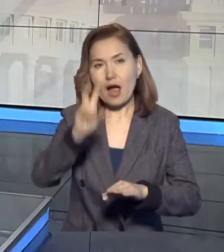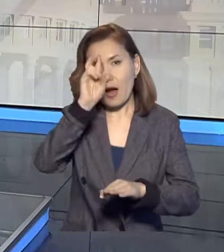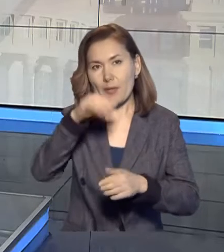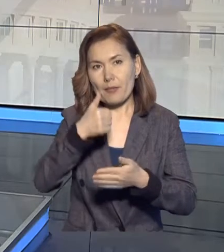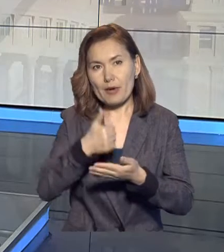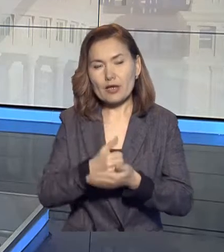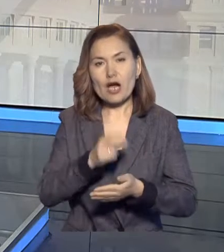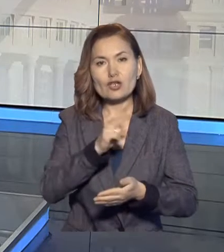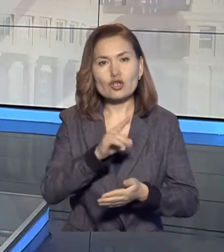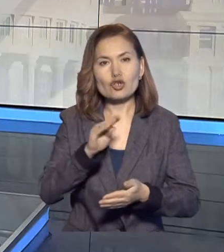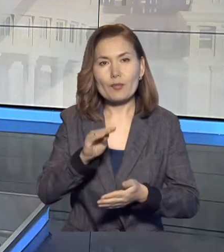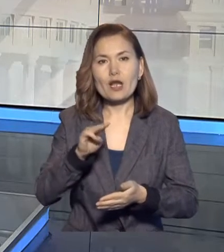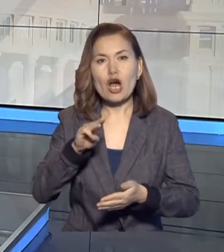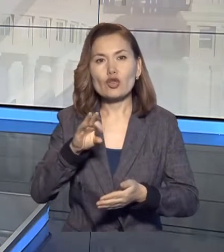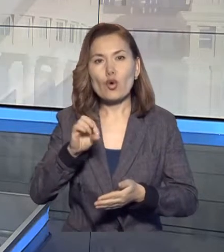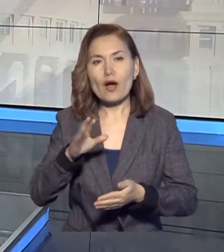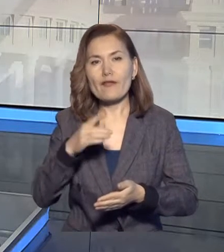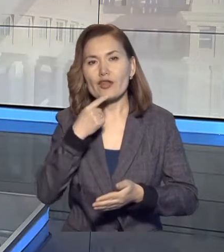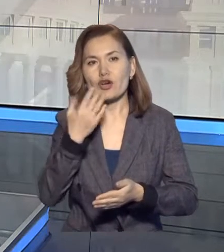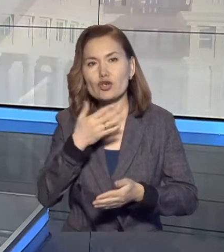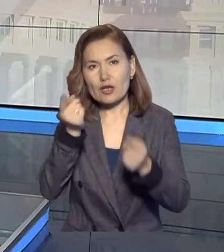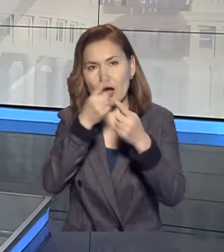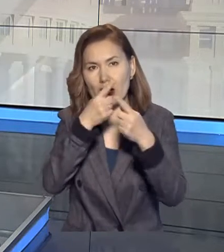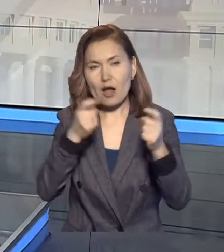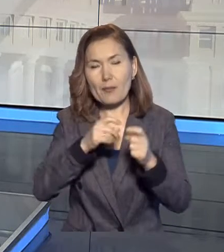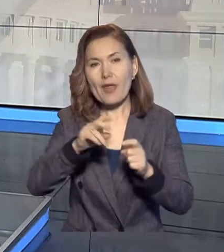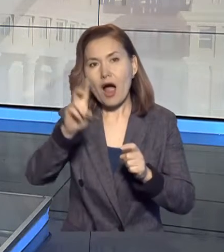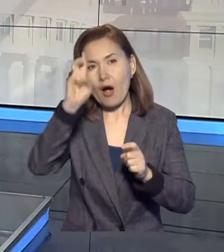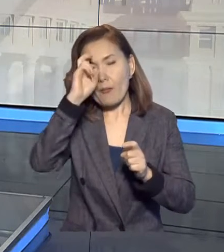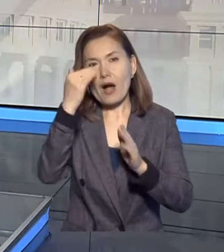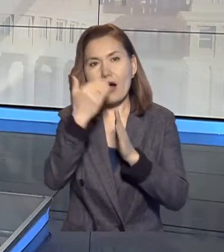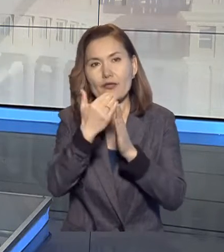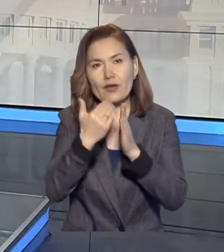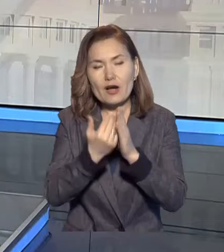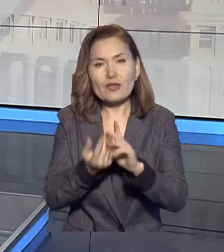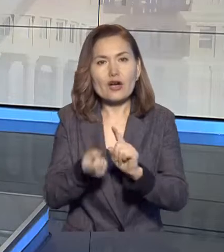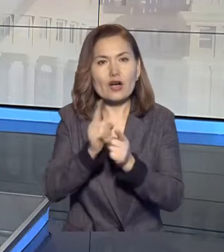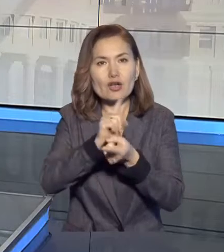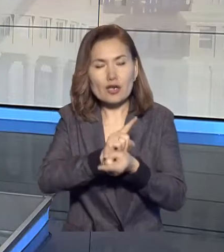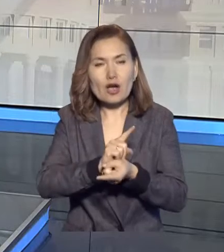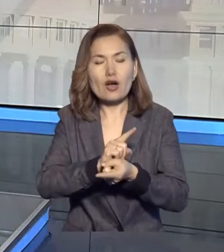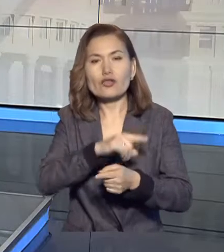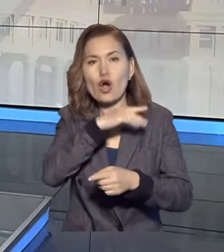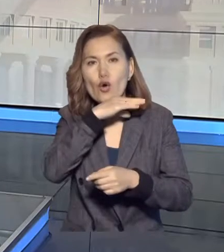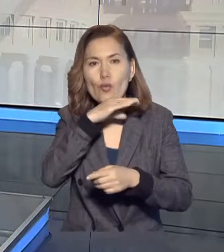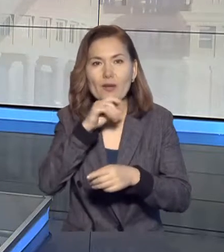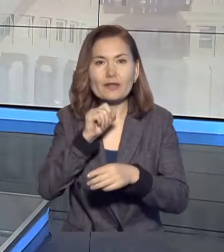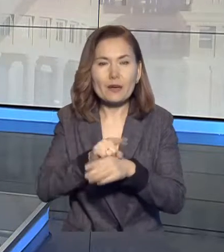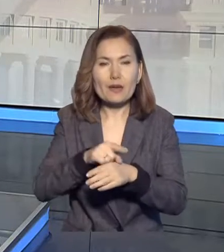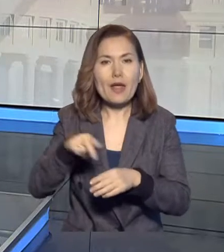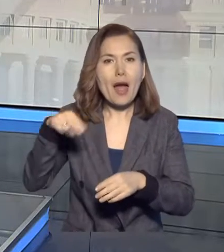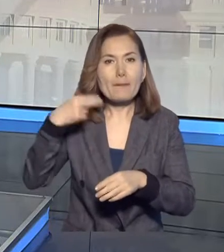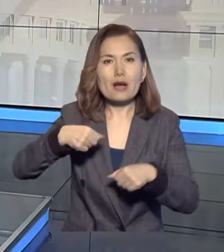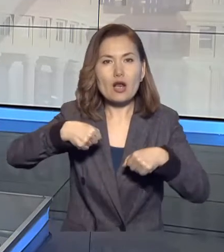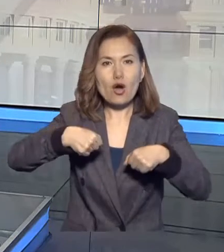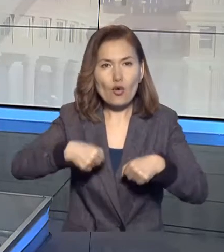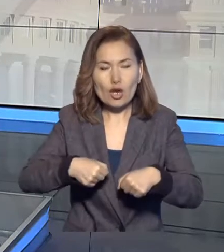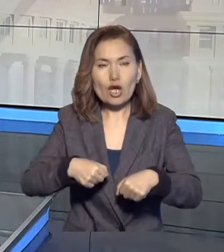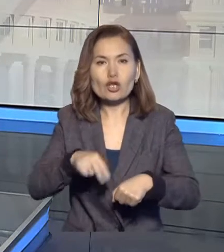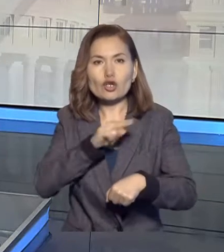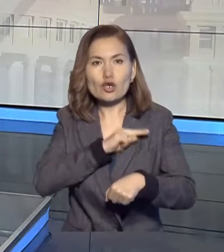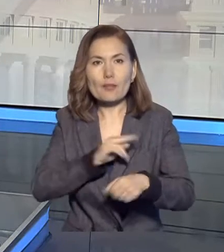Мемлекет башысы Қасым Жомарт Тоқаевтың жолдауында саяси жүйені жаңғыртуға қатысты тапсырма көп. Соның негізгісі президенттің өкілеттігін